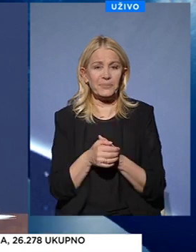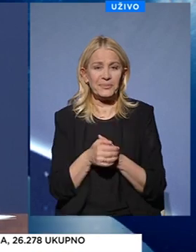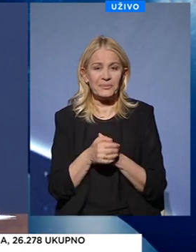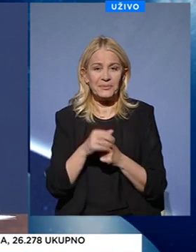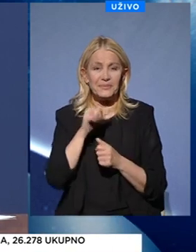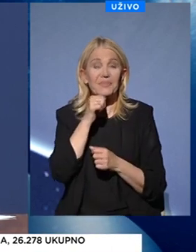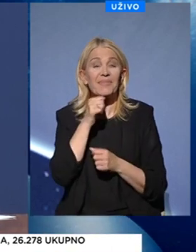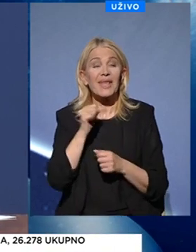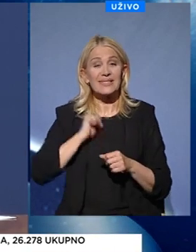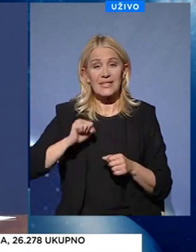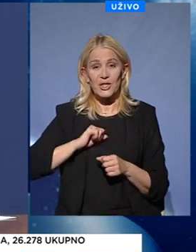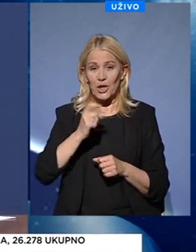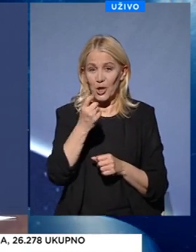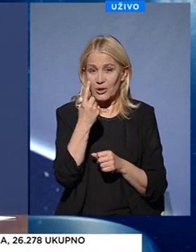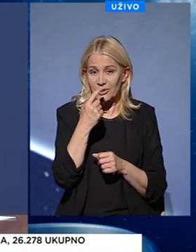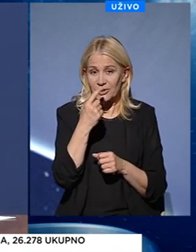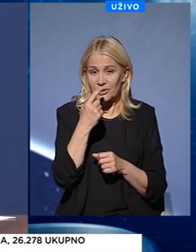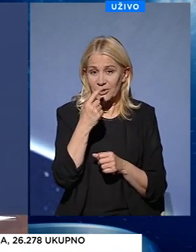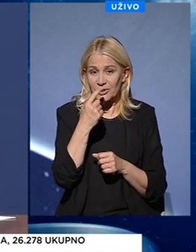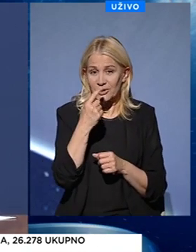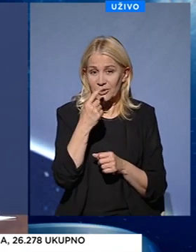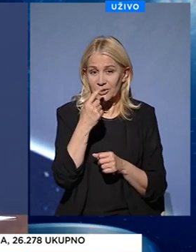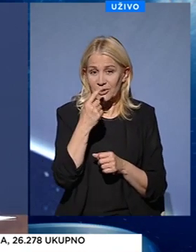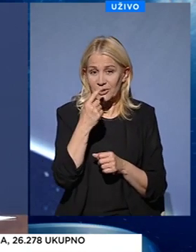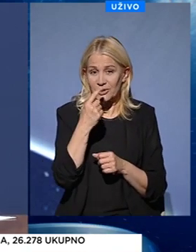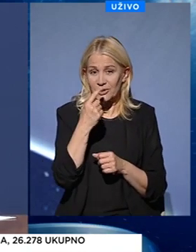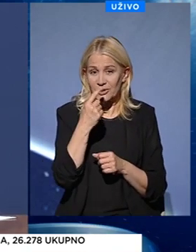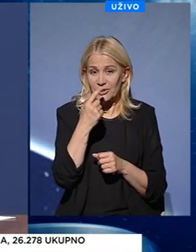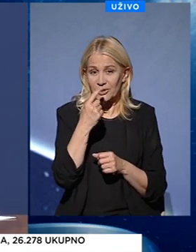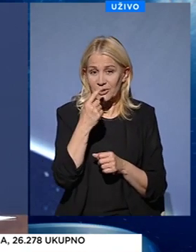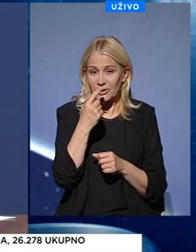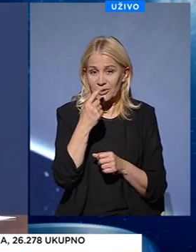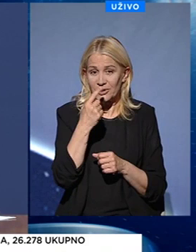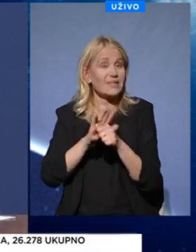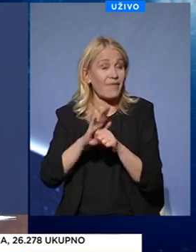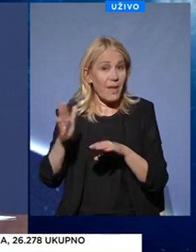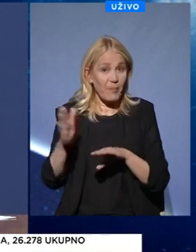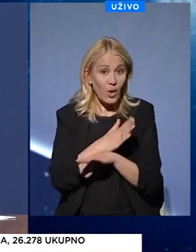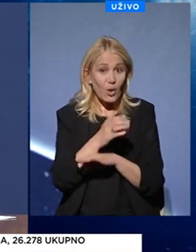izdrže još malo, da znaju da će ovo sve proći,